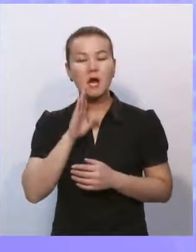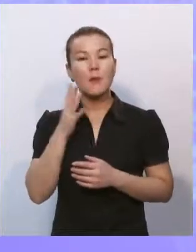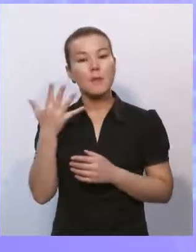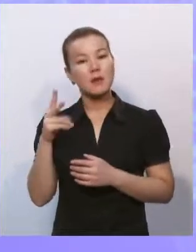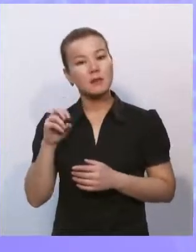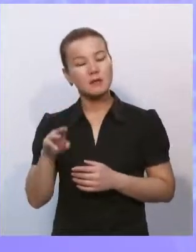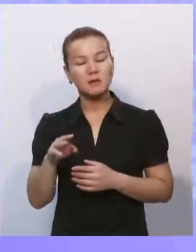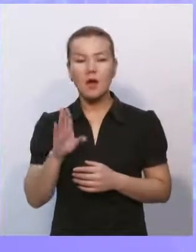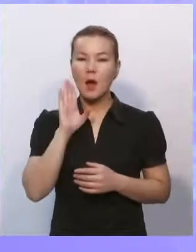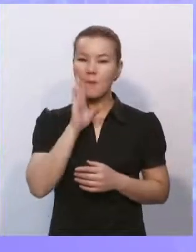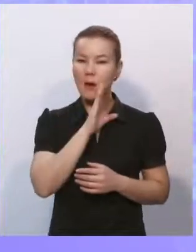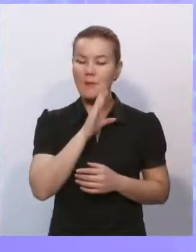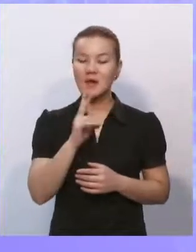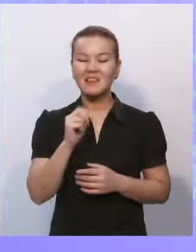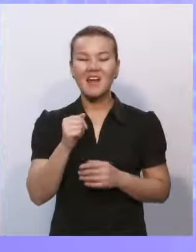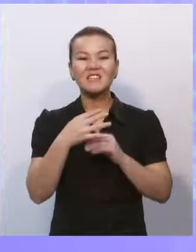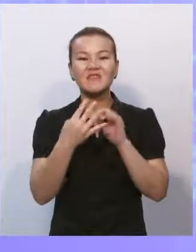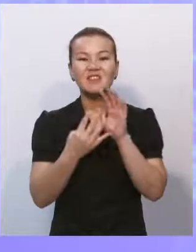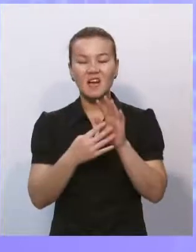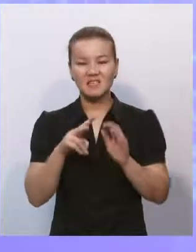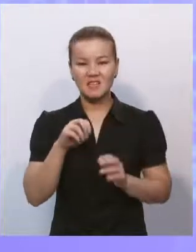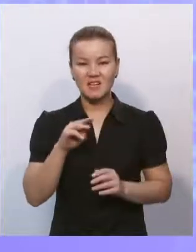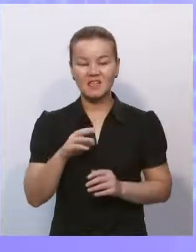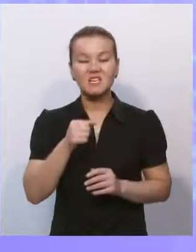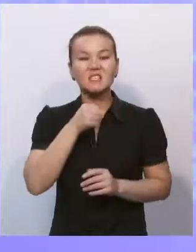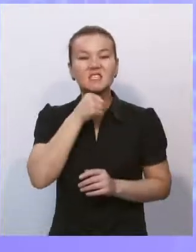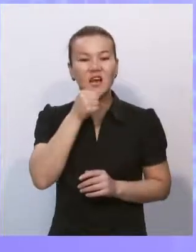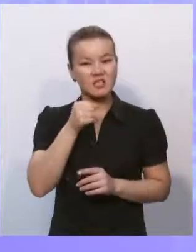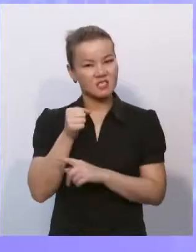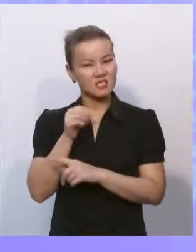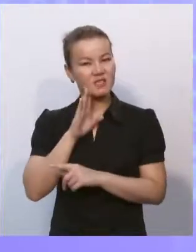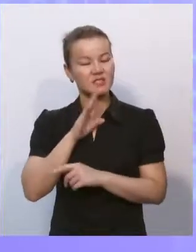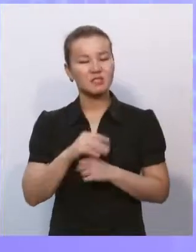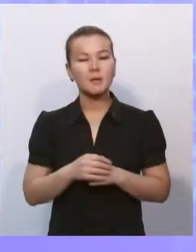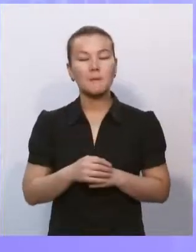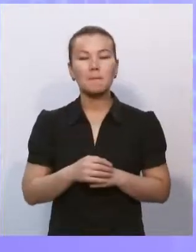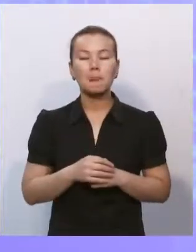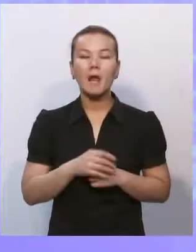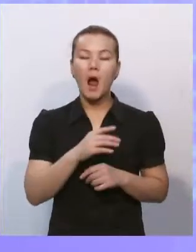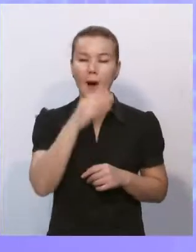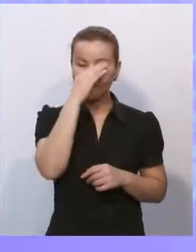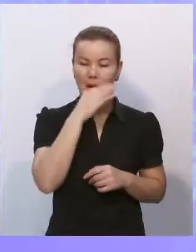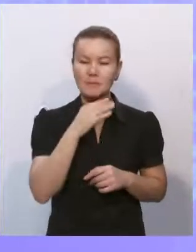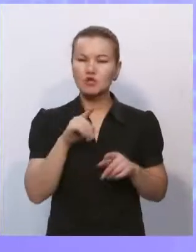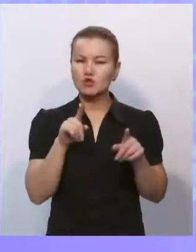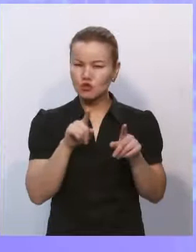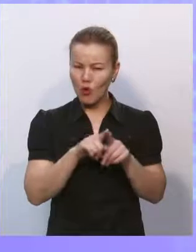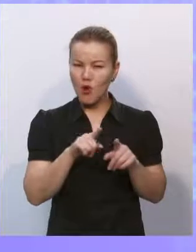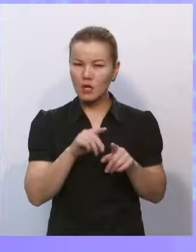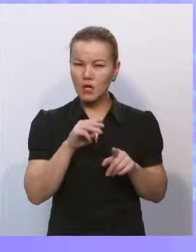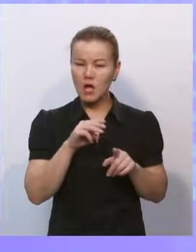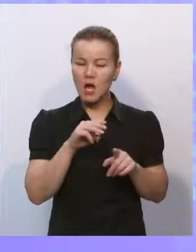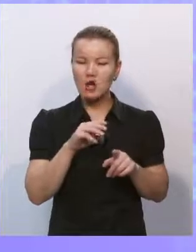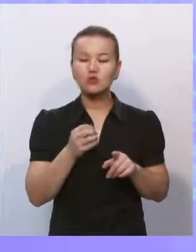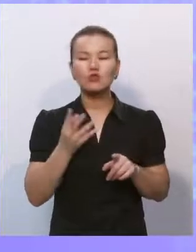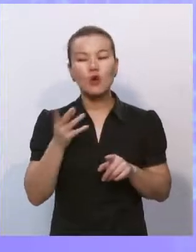мама на 19 лет старше айданы а папе столько лет сколько